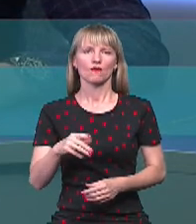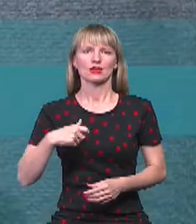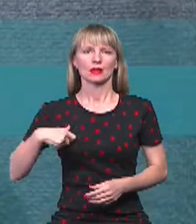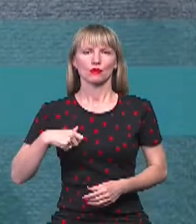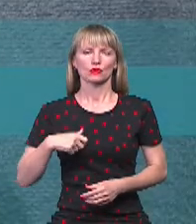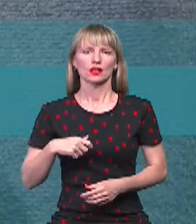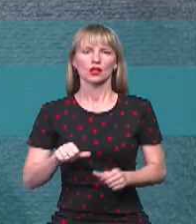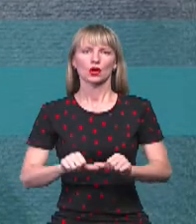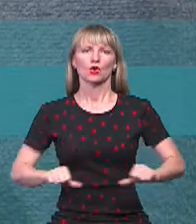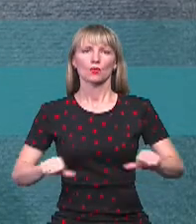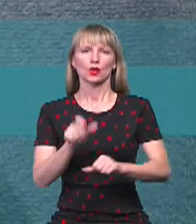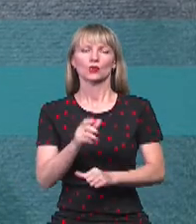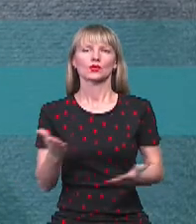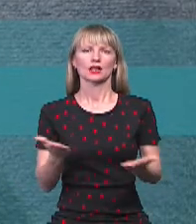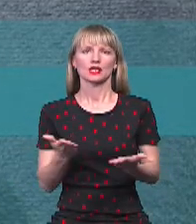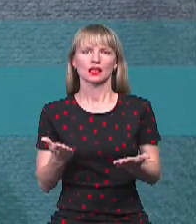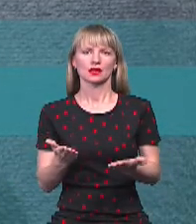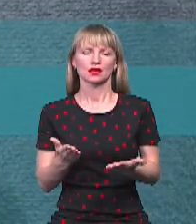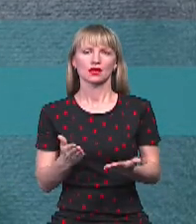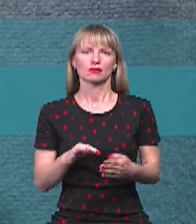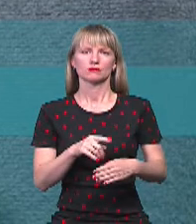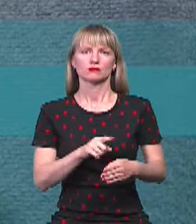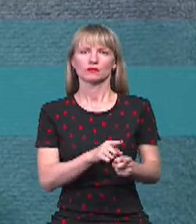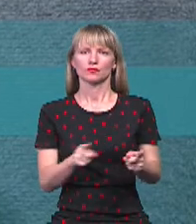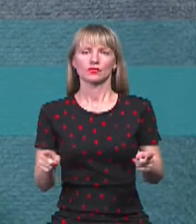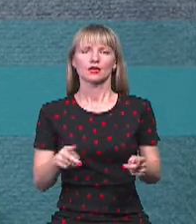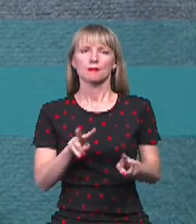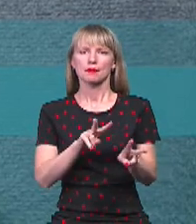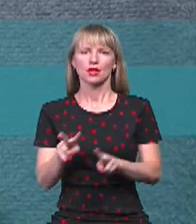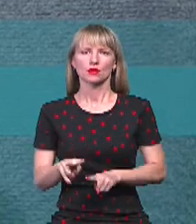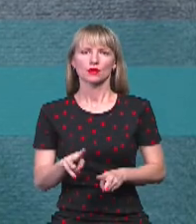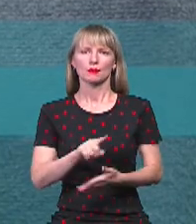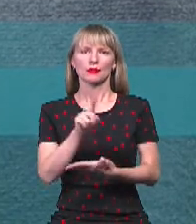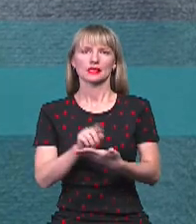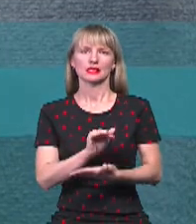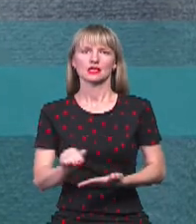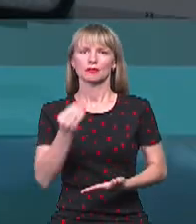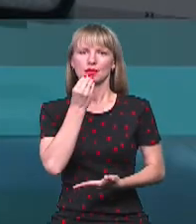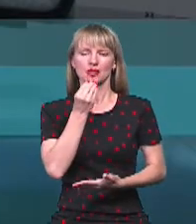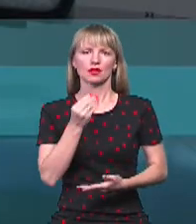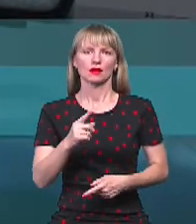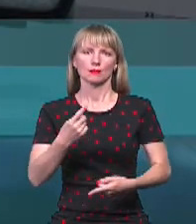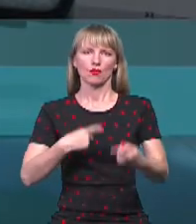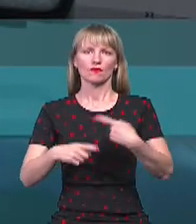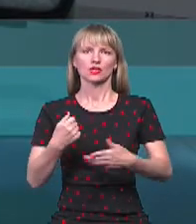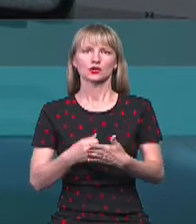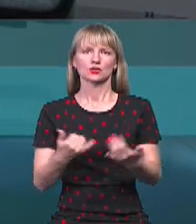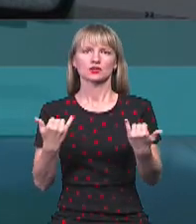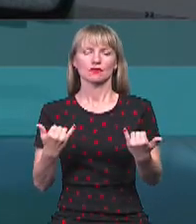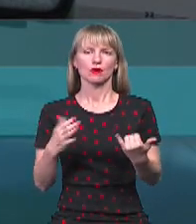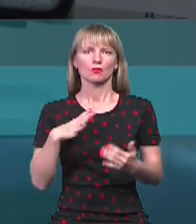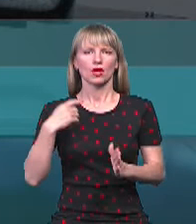гуманітарної комісії, люди, які протягом всієї каденції пильнують питання дитячого харчування. Повертаємося до сьогоднішнього. Були